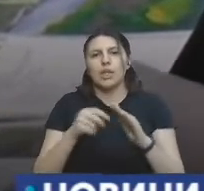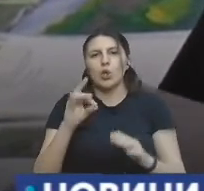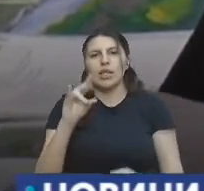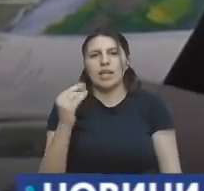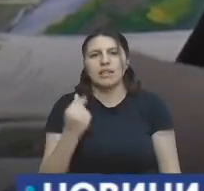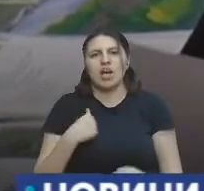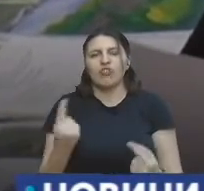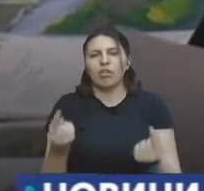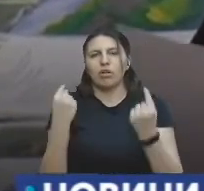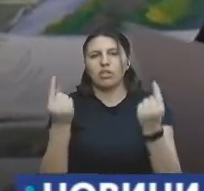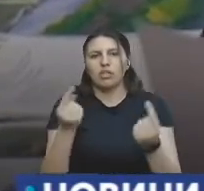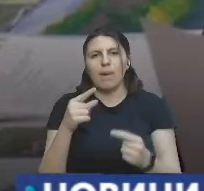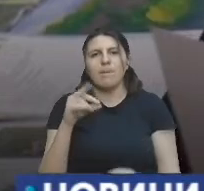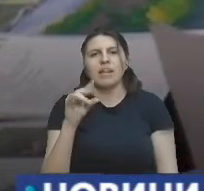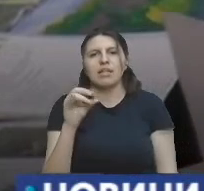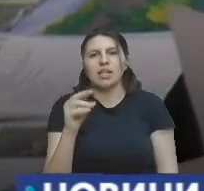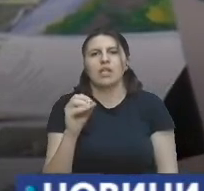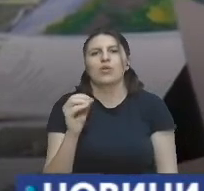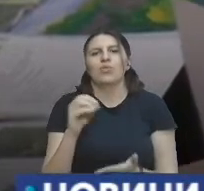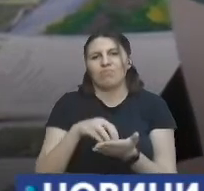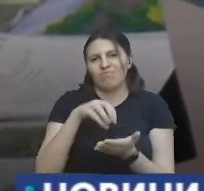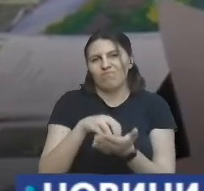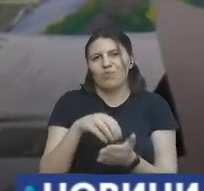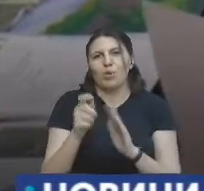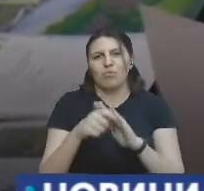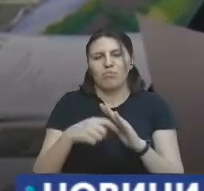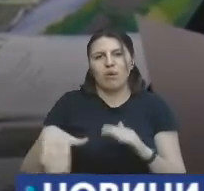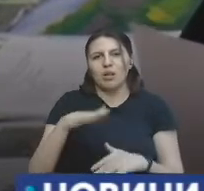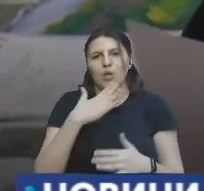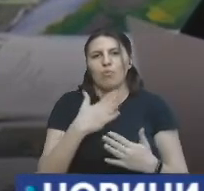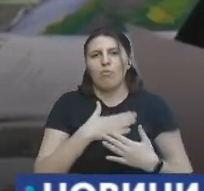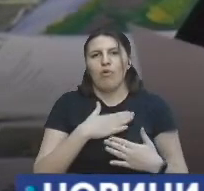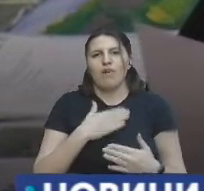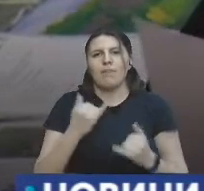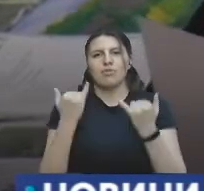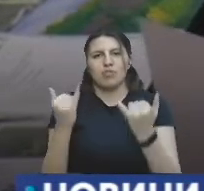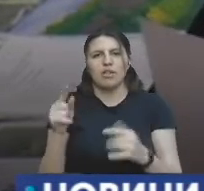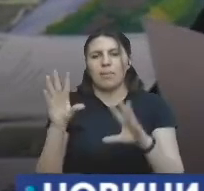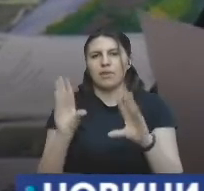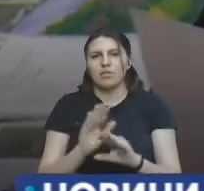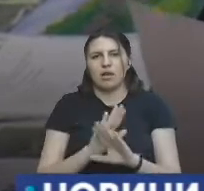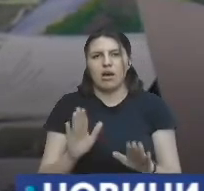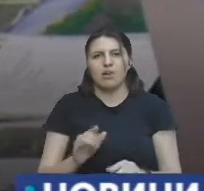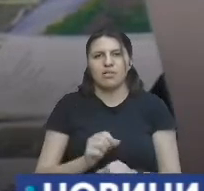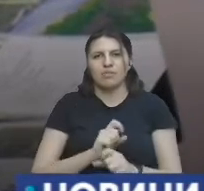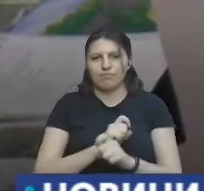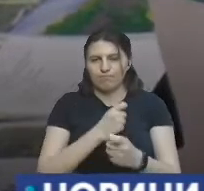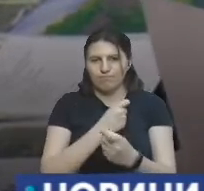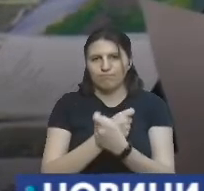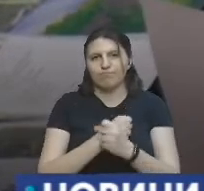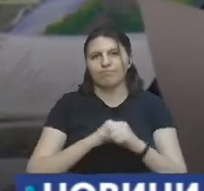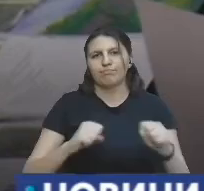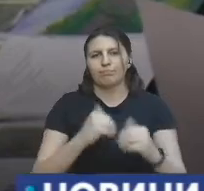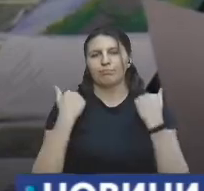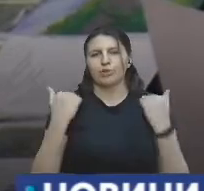величний, перлина Донбасу, любов і пошана до тебе не згасне». Потужна артерія, водна